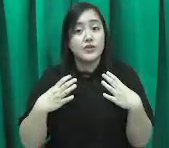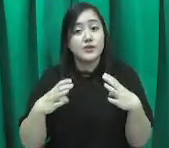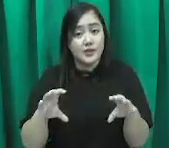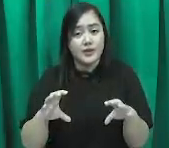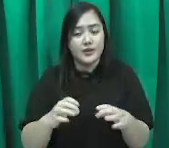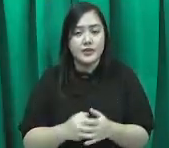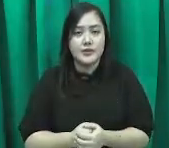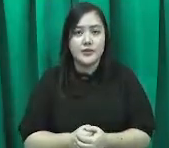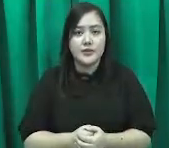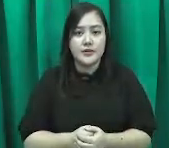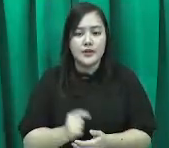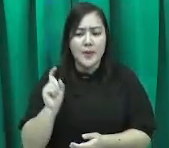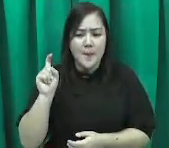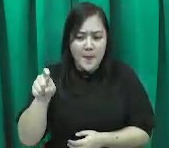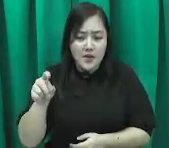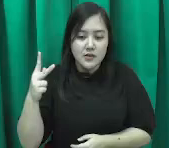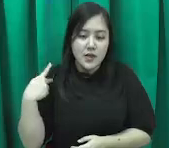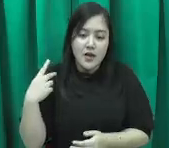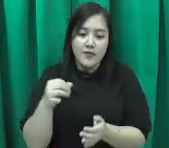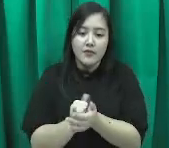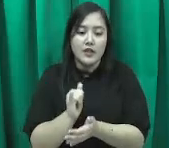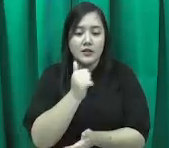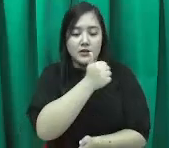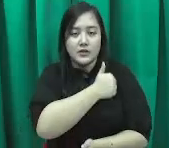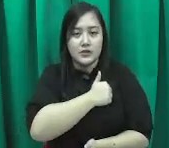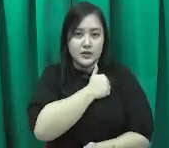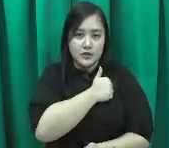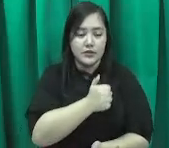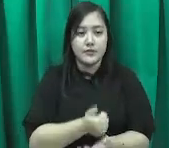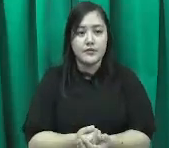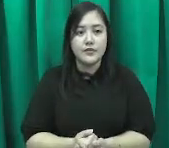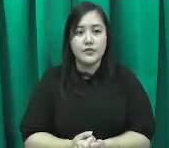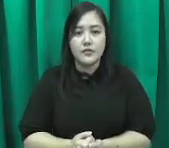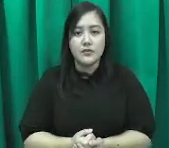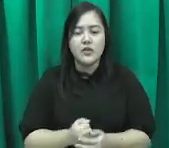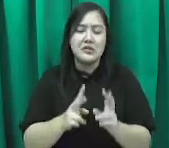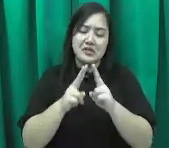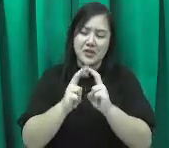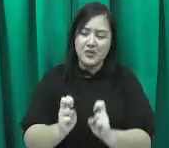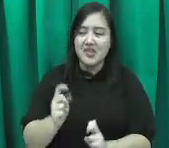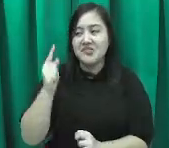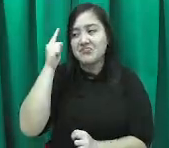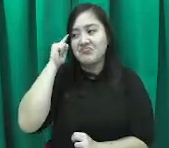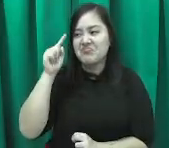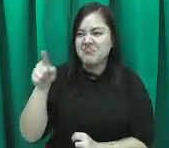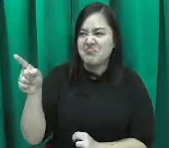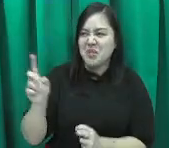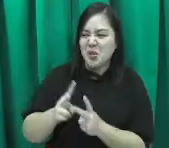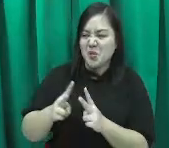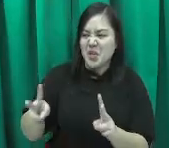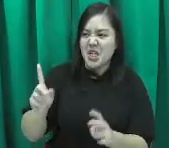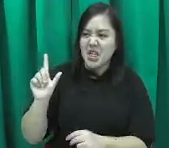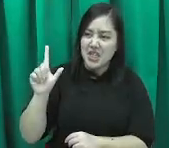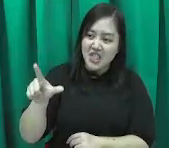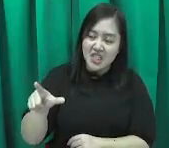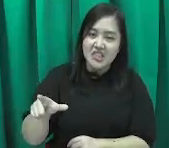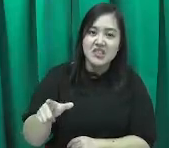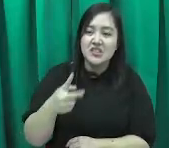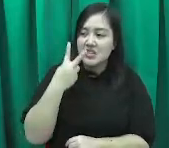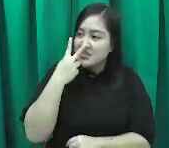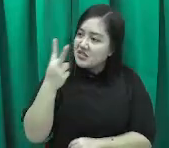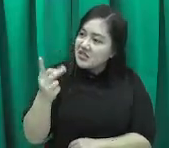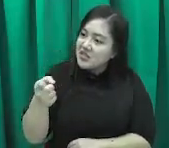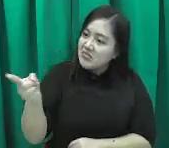yung attitude natin, although nakikita natin na parang it's too late na, nakikita mong nagre-rebelde na yung anak mo, or malayo ka